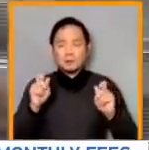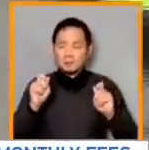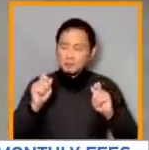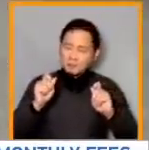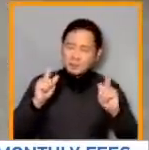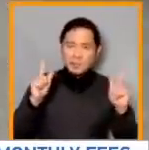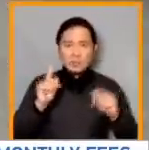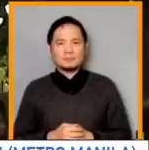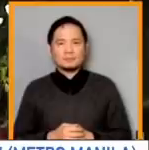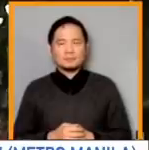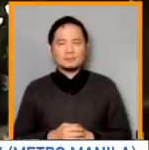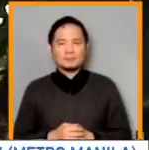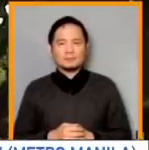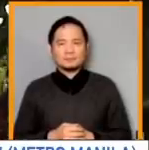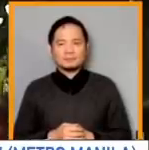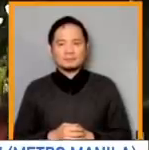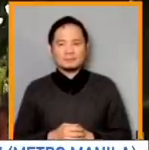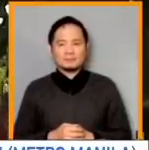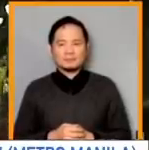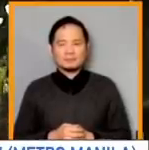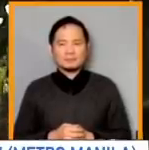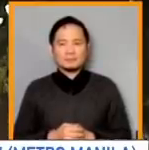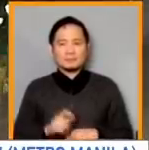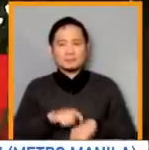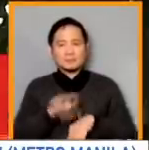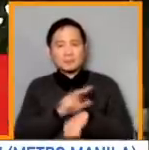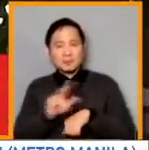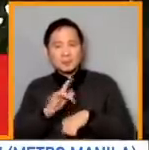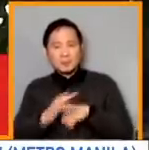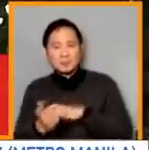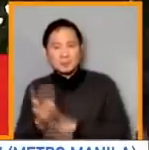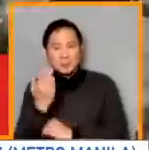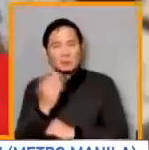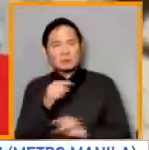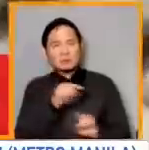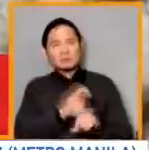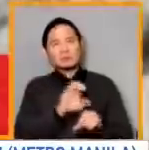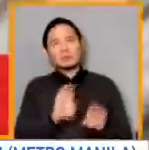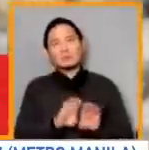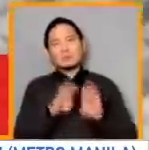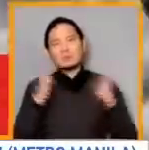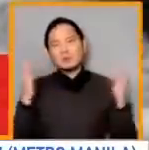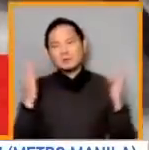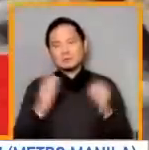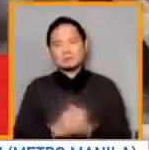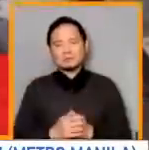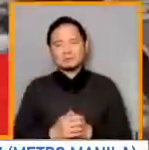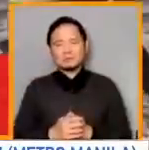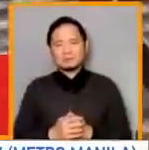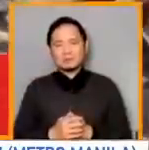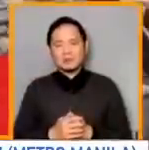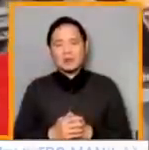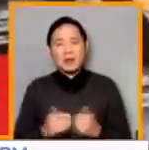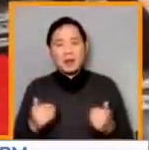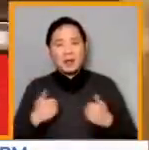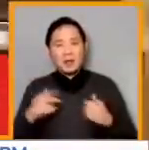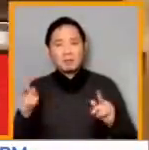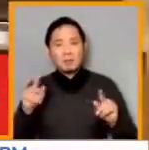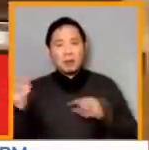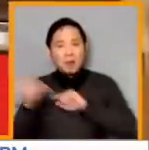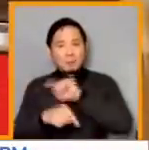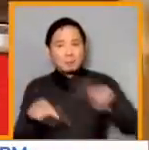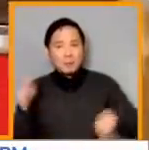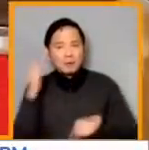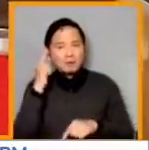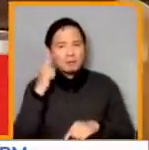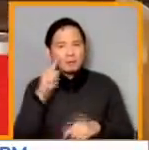magsimba sa Baklaran Church. Isa ng alas 3 na madaling araw, bukas na ang simbahan ng Baklaran. May ilang maagang dumating para magtirik ng kandila at